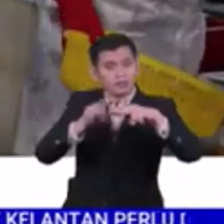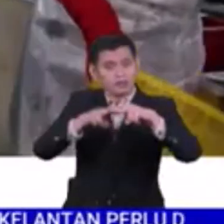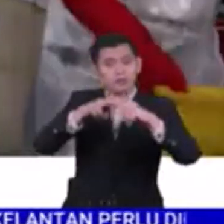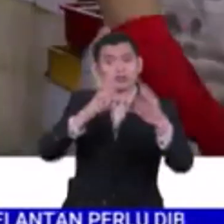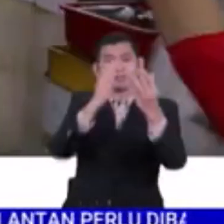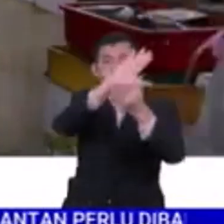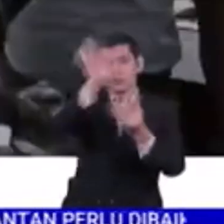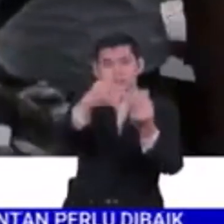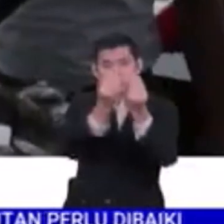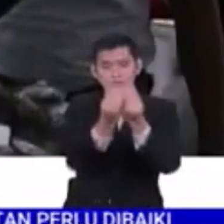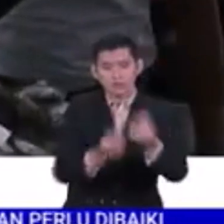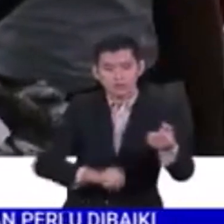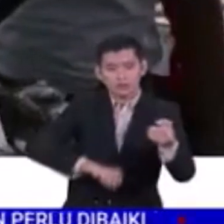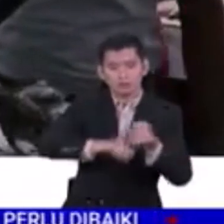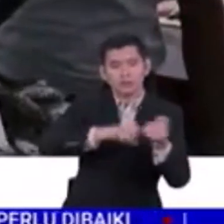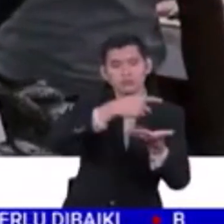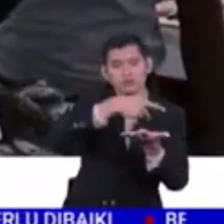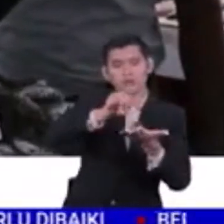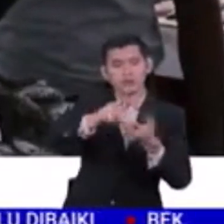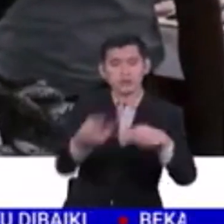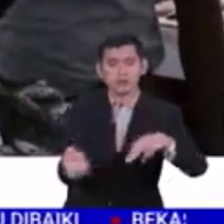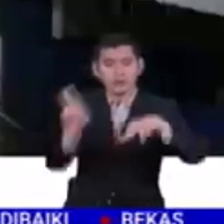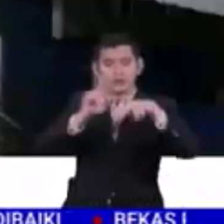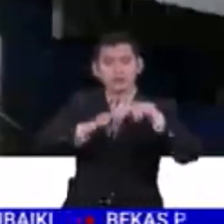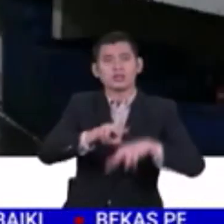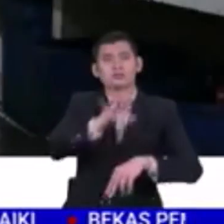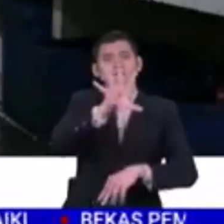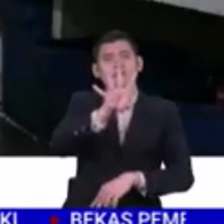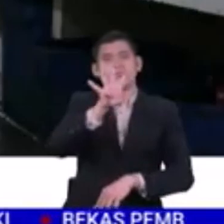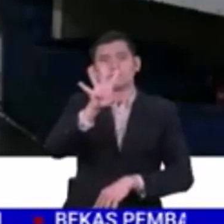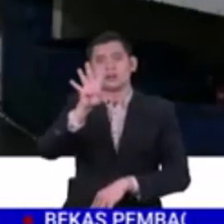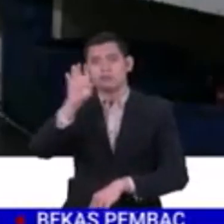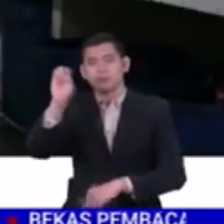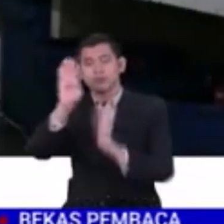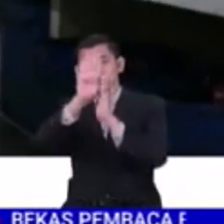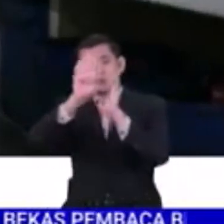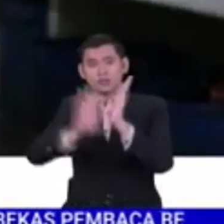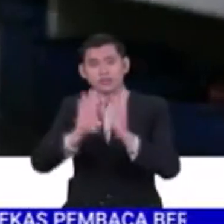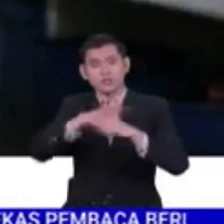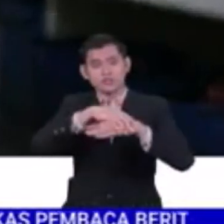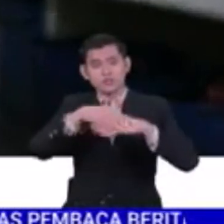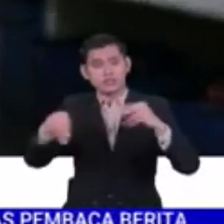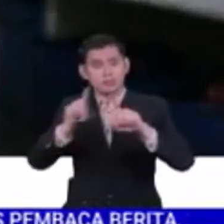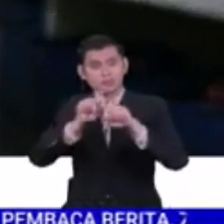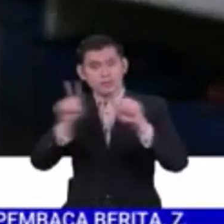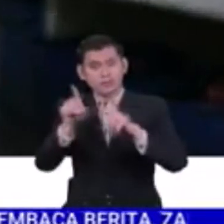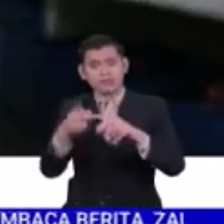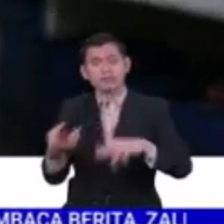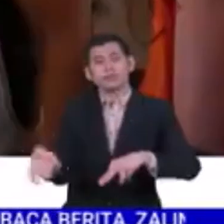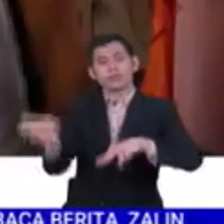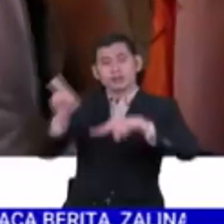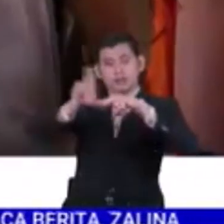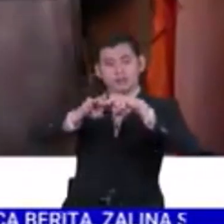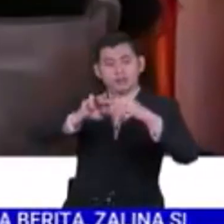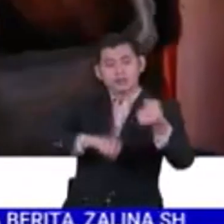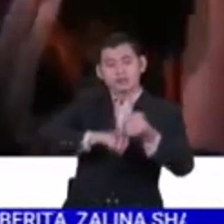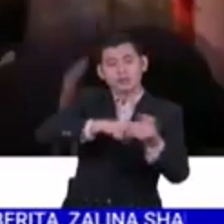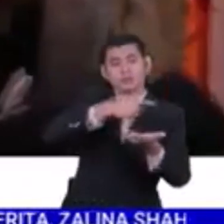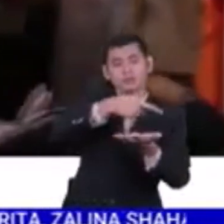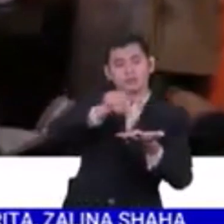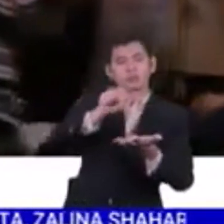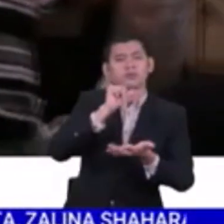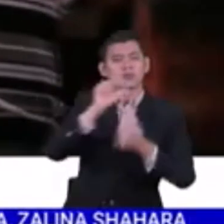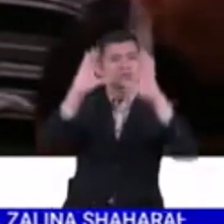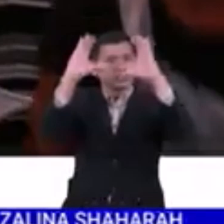yang diberikan meningkat lebih RM540 bilion. Namun penambahan subsidi bukan jalan